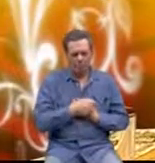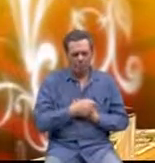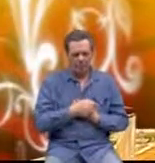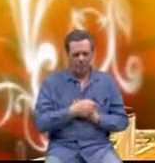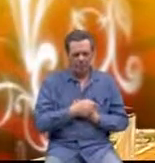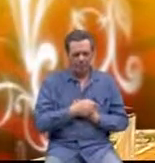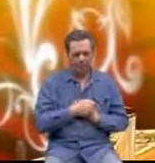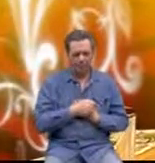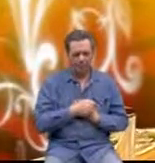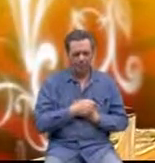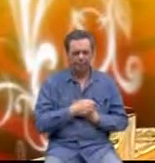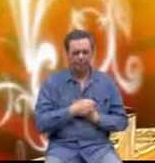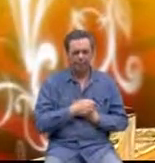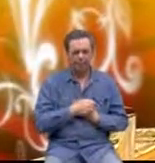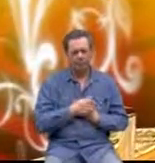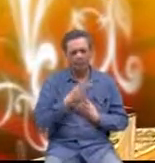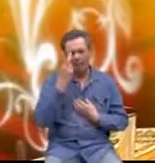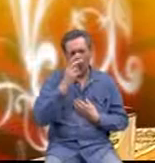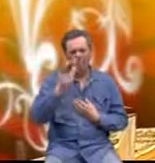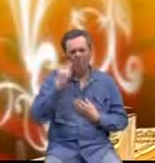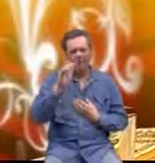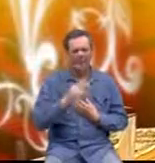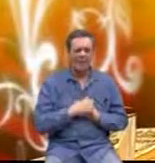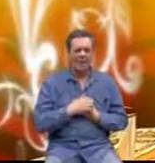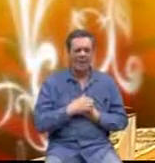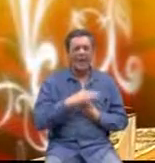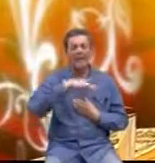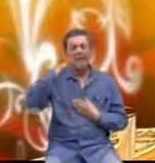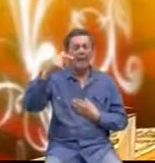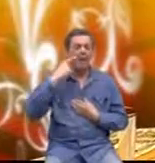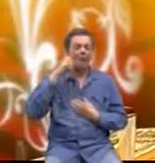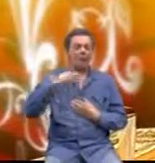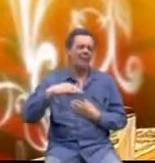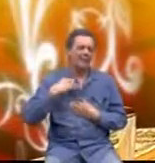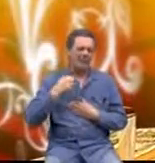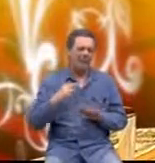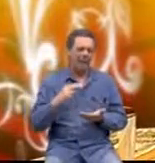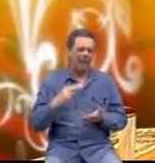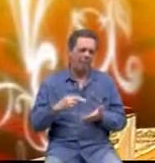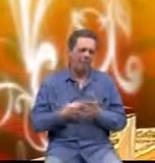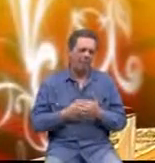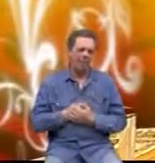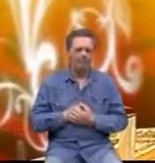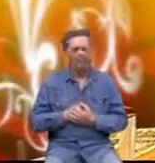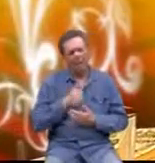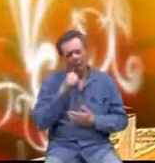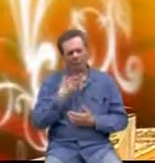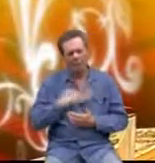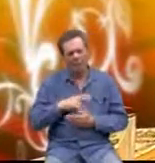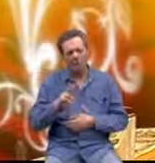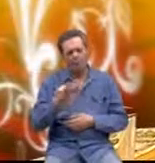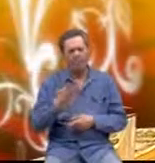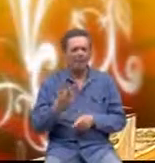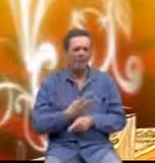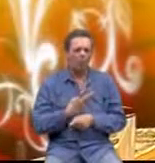ovo kod mene? I normalno prijavite se za Sljeme ako imate neki zdravstveni problem, ako želite promijeniti neku naviku koja se je odvela